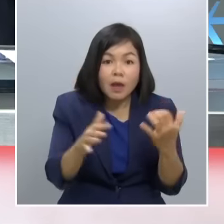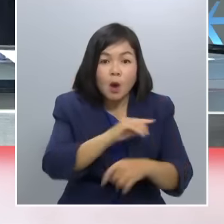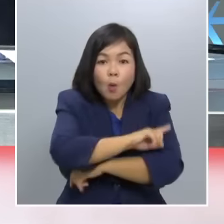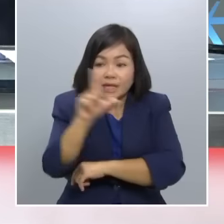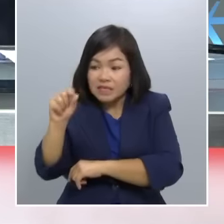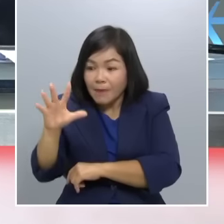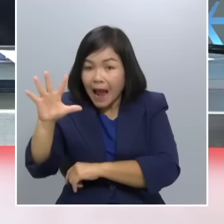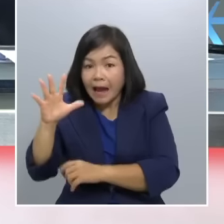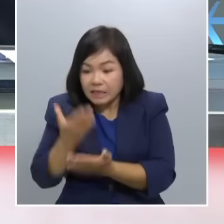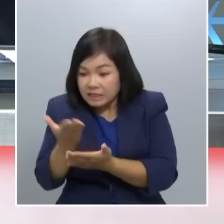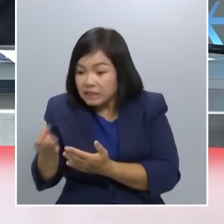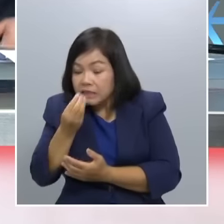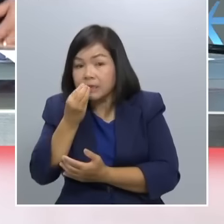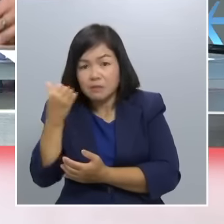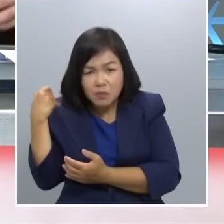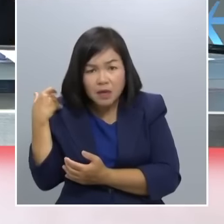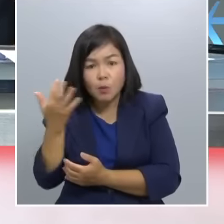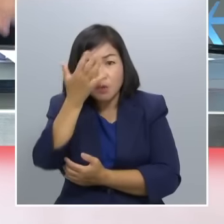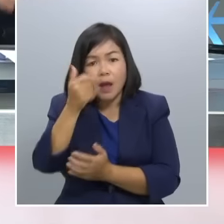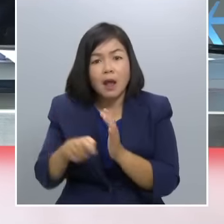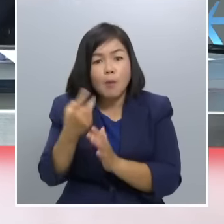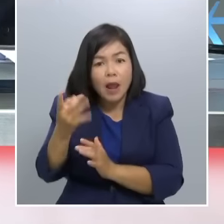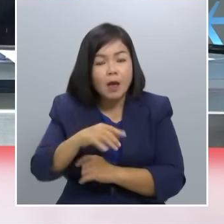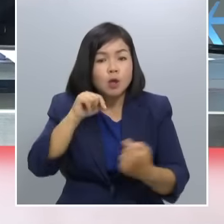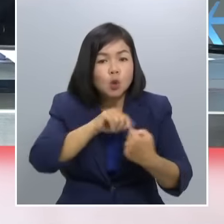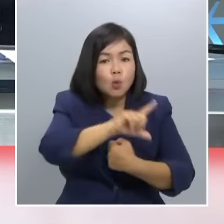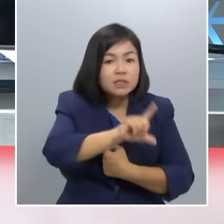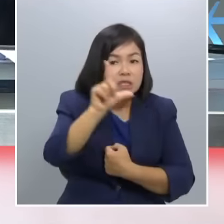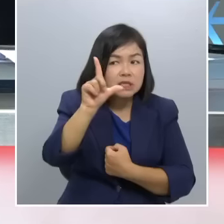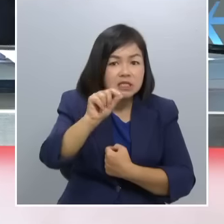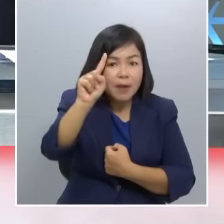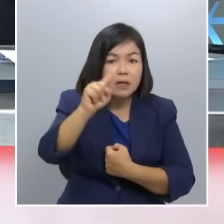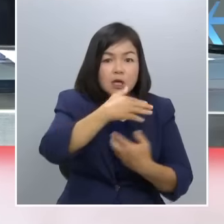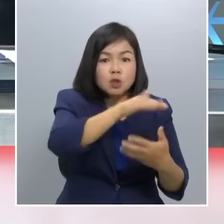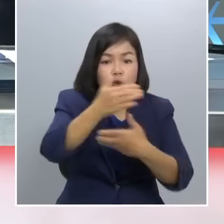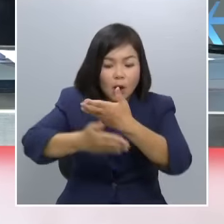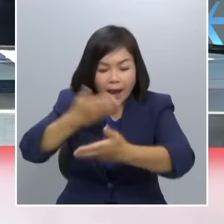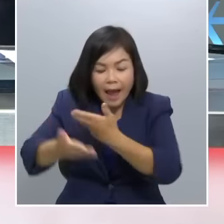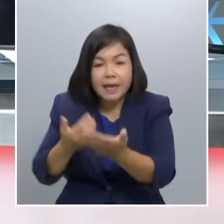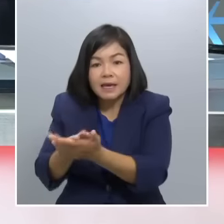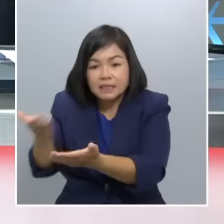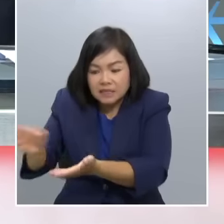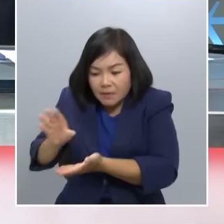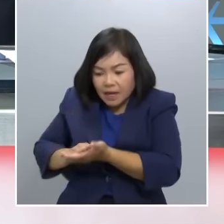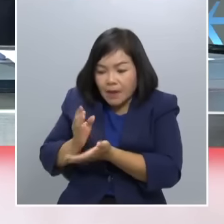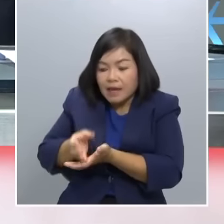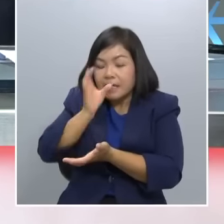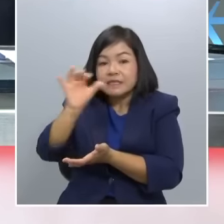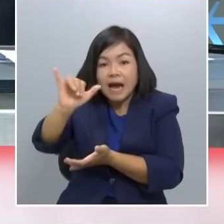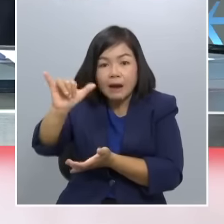เลยค่ะเพราะอะไรคุณผู้ชม 21เนี่ยเาเริ่มขายกันบางคนซื้อมาเก็บไว้แล้วยังไม่ได้กินมากิน